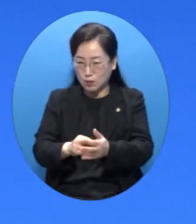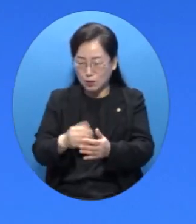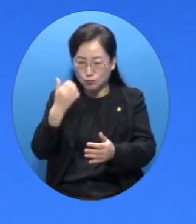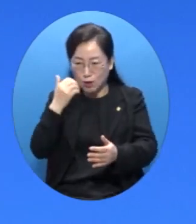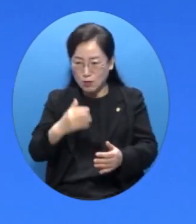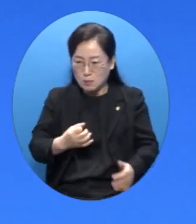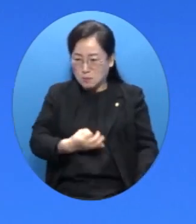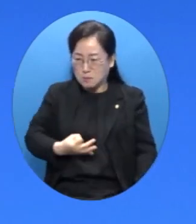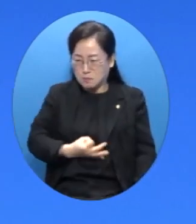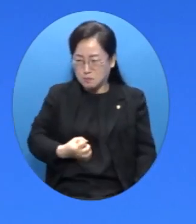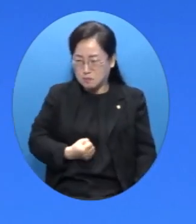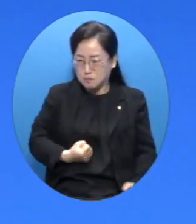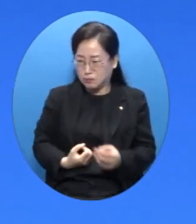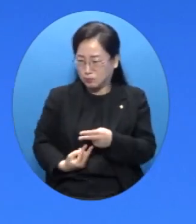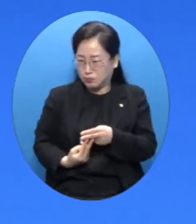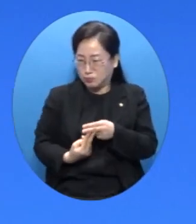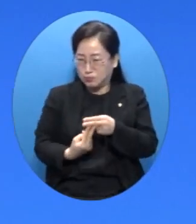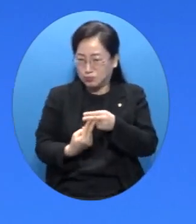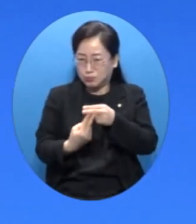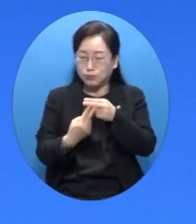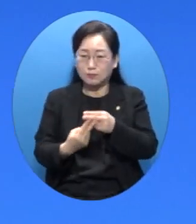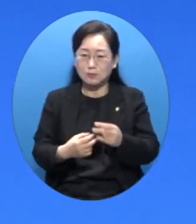오랫동안 쌓아놓고 마음속에